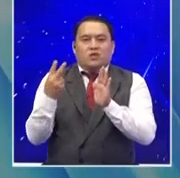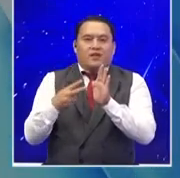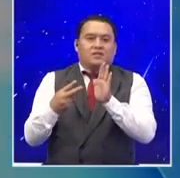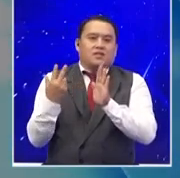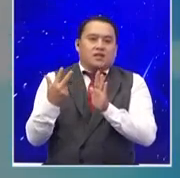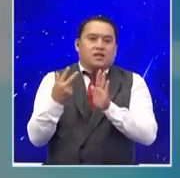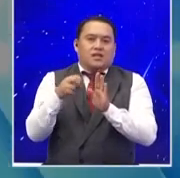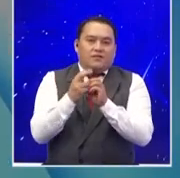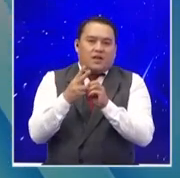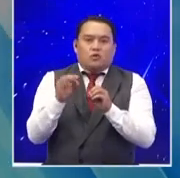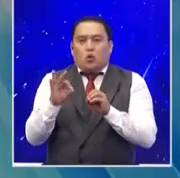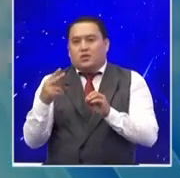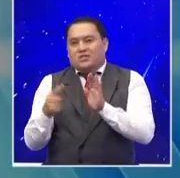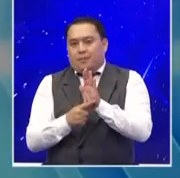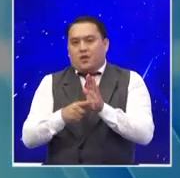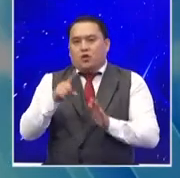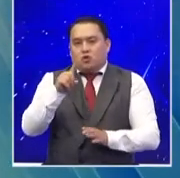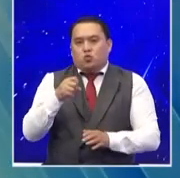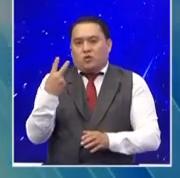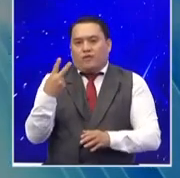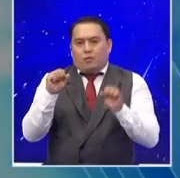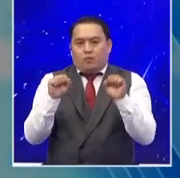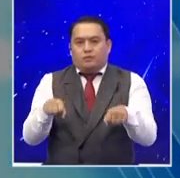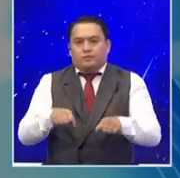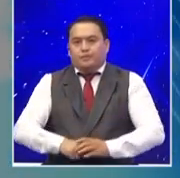523 12 07 или на номер 102.